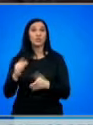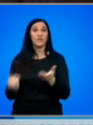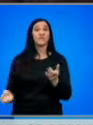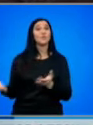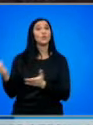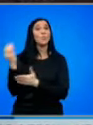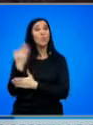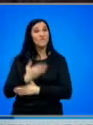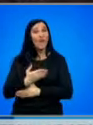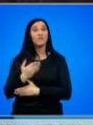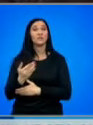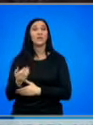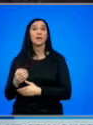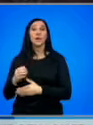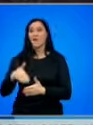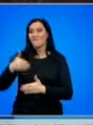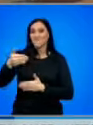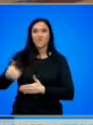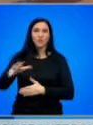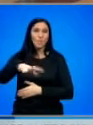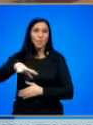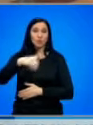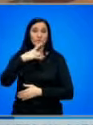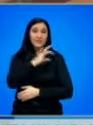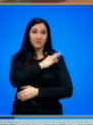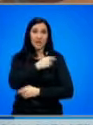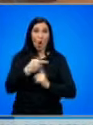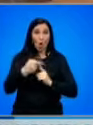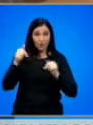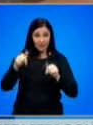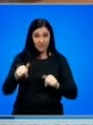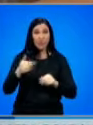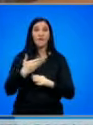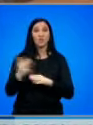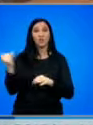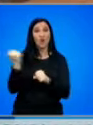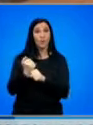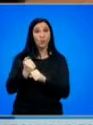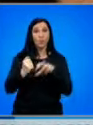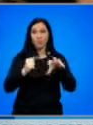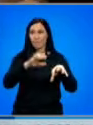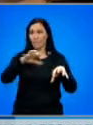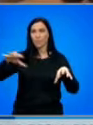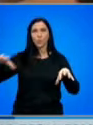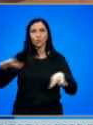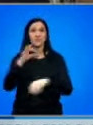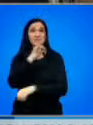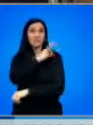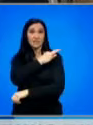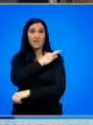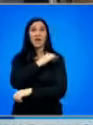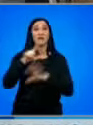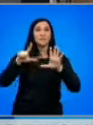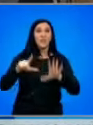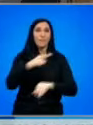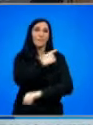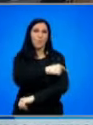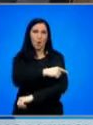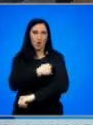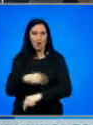възобновяват изнесените пунктове за вакцинация. От днес вече работят пунктове за вакцинации в 7